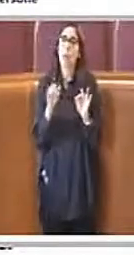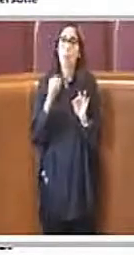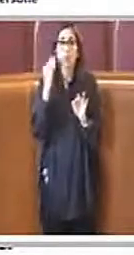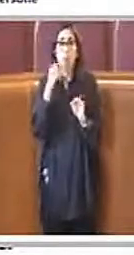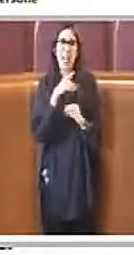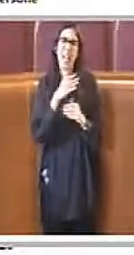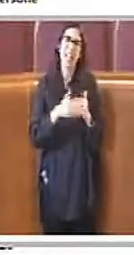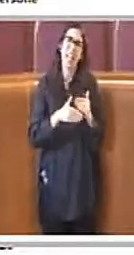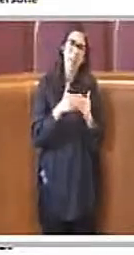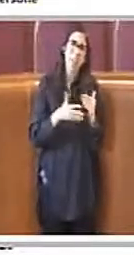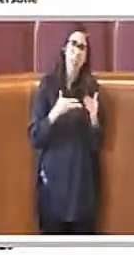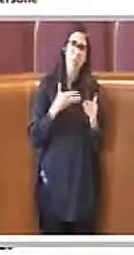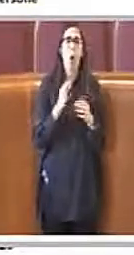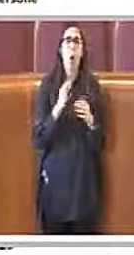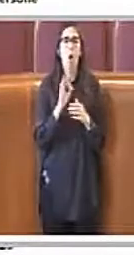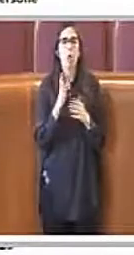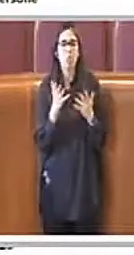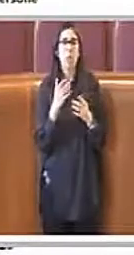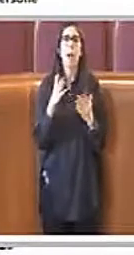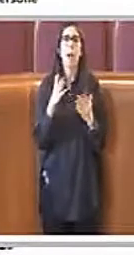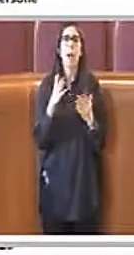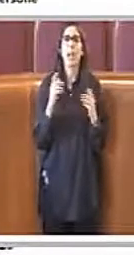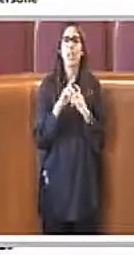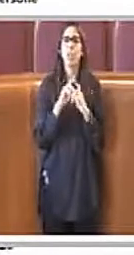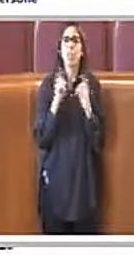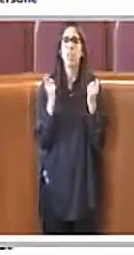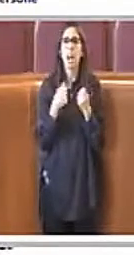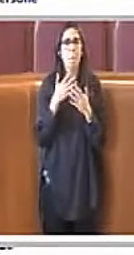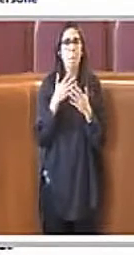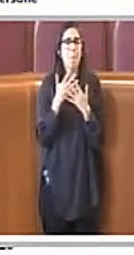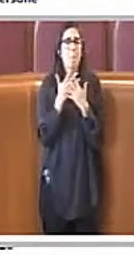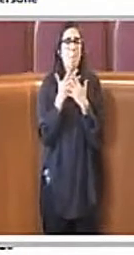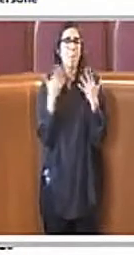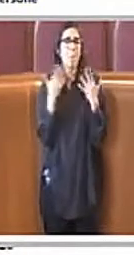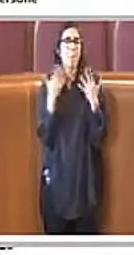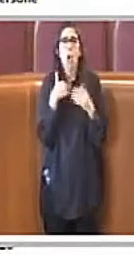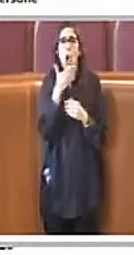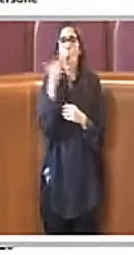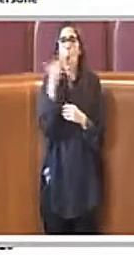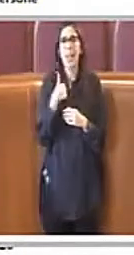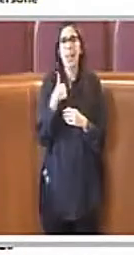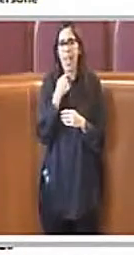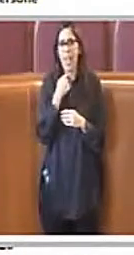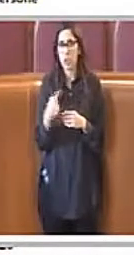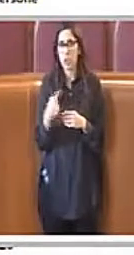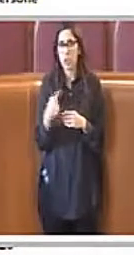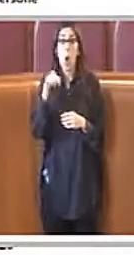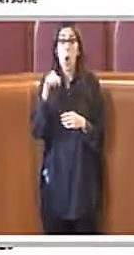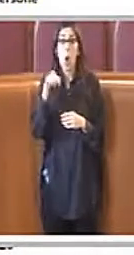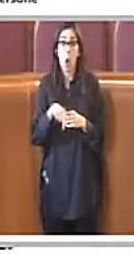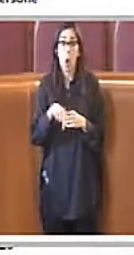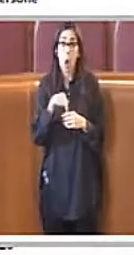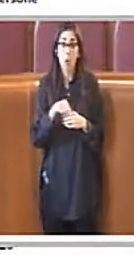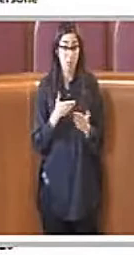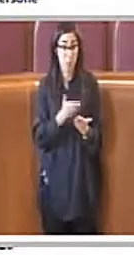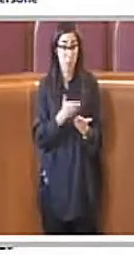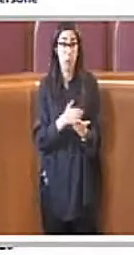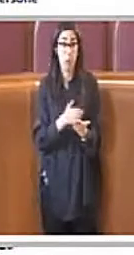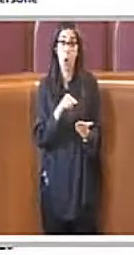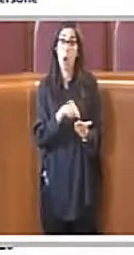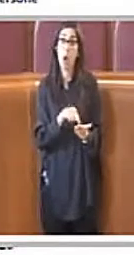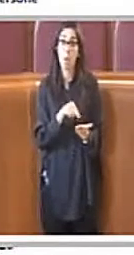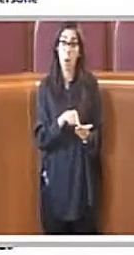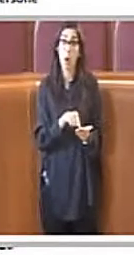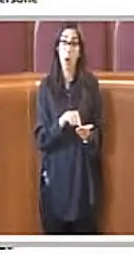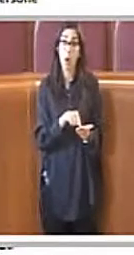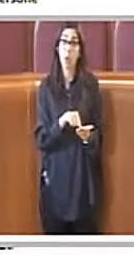non averli, però io, come dire, anche per la massima onestà intellettuale, va dato atto che oggi con questa proposta noi stiamo, come